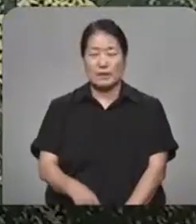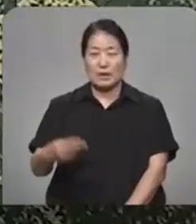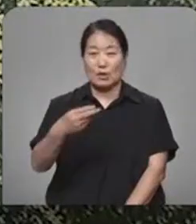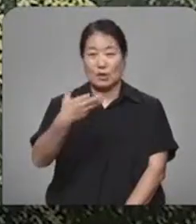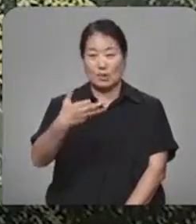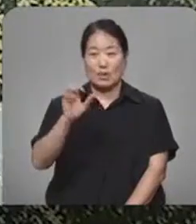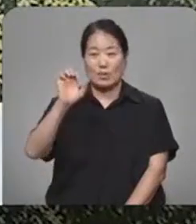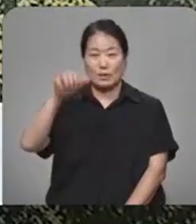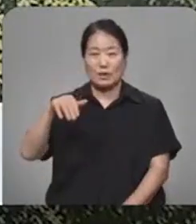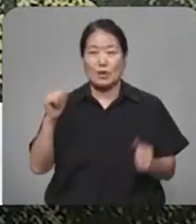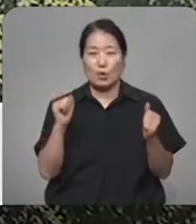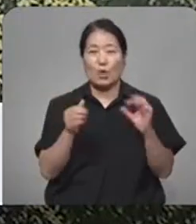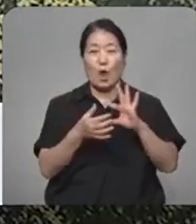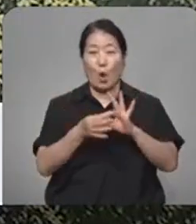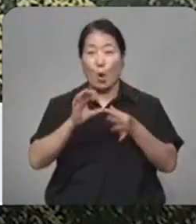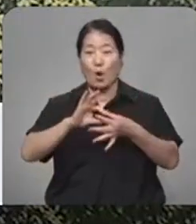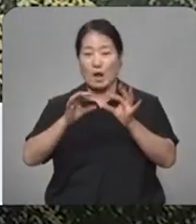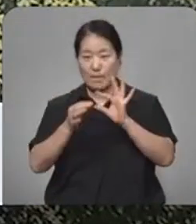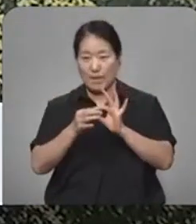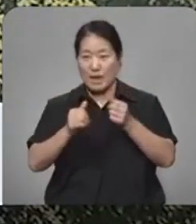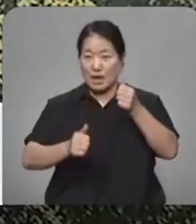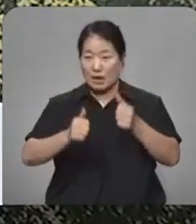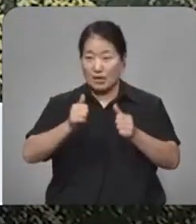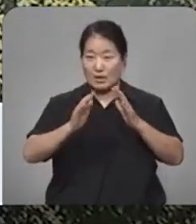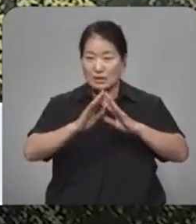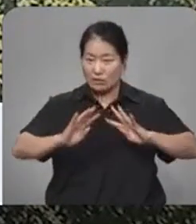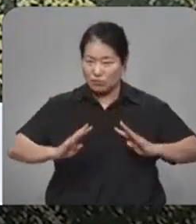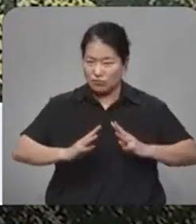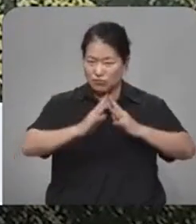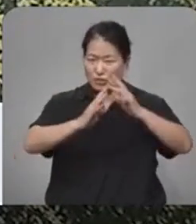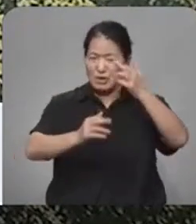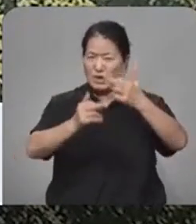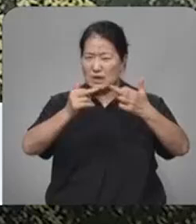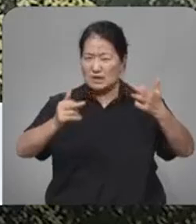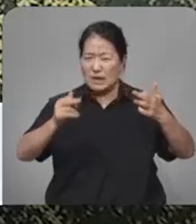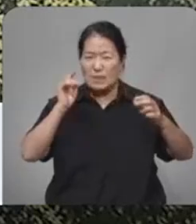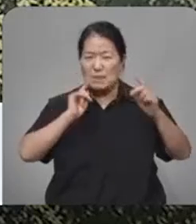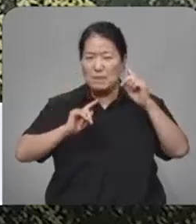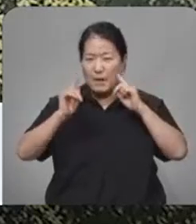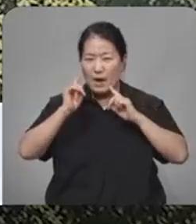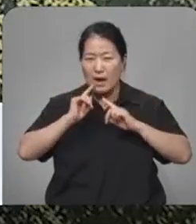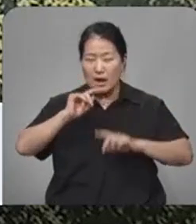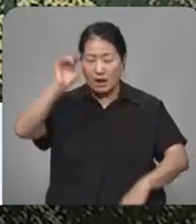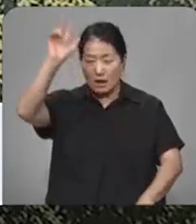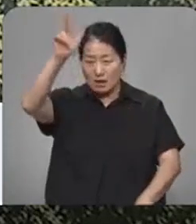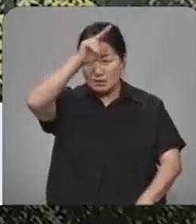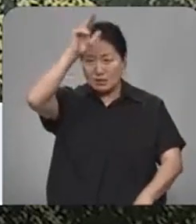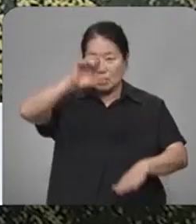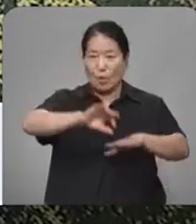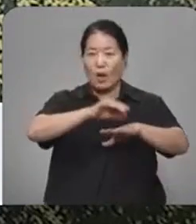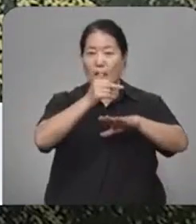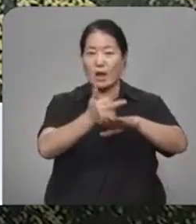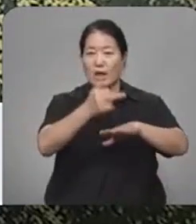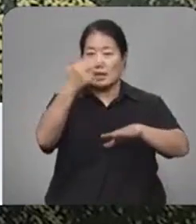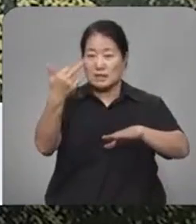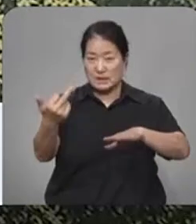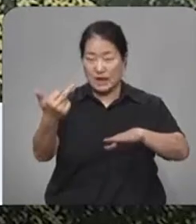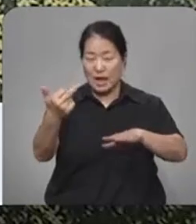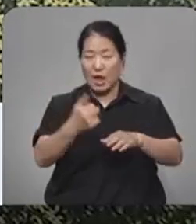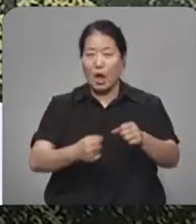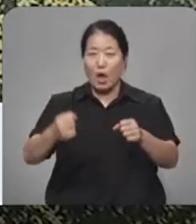2018 평창 동계올림픽의 알파인 경기장 건설을 위해 훼손됐던 정선 가리왕산에 대한 생태복구